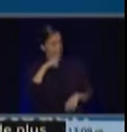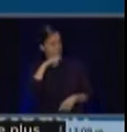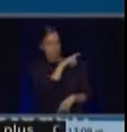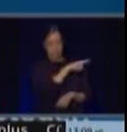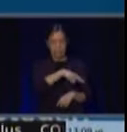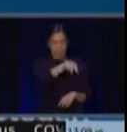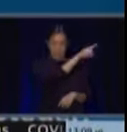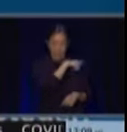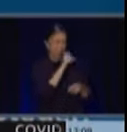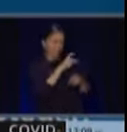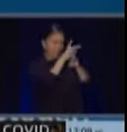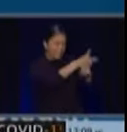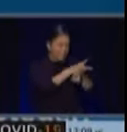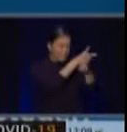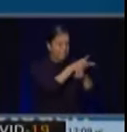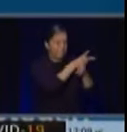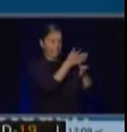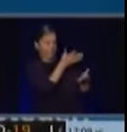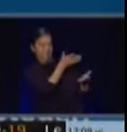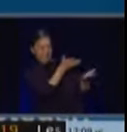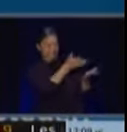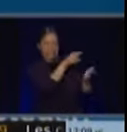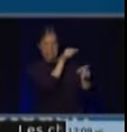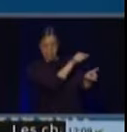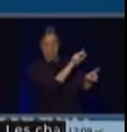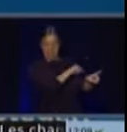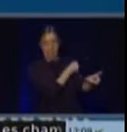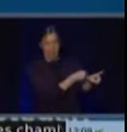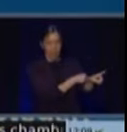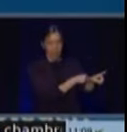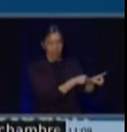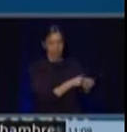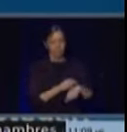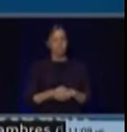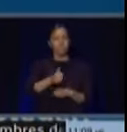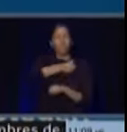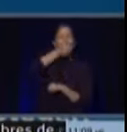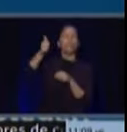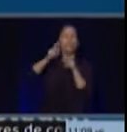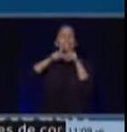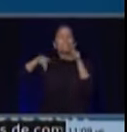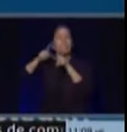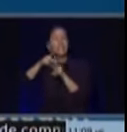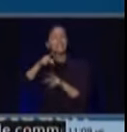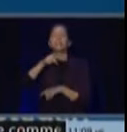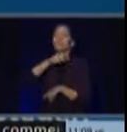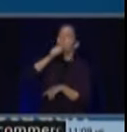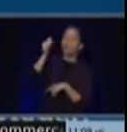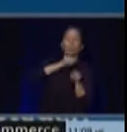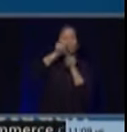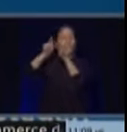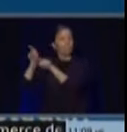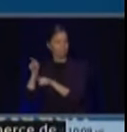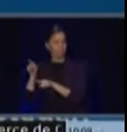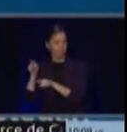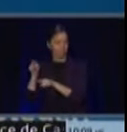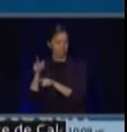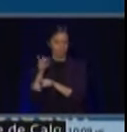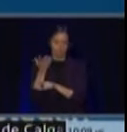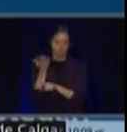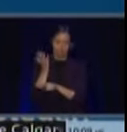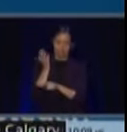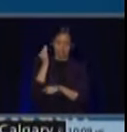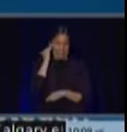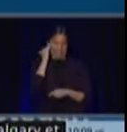de la santé. Un peu comme partout ailleurs, là. Je parle avec les premiers ministres des autres provinces, je regarde ce qui se passe aux